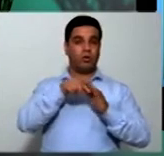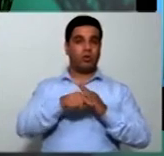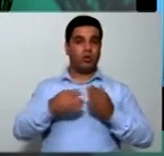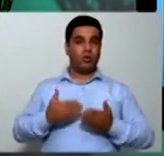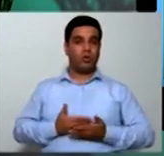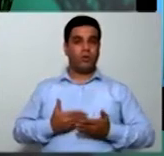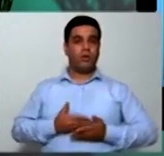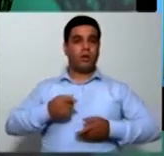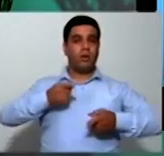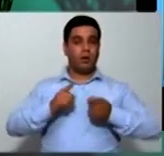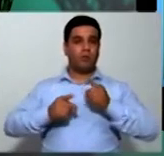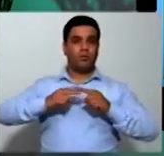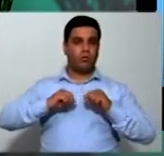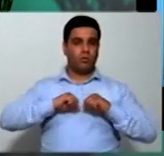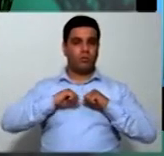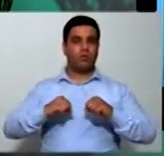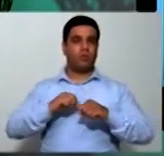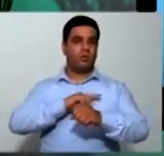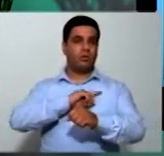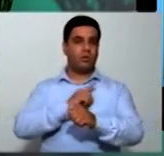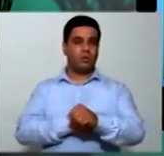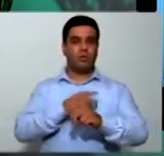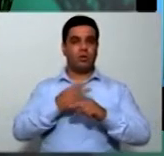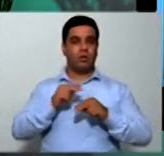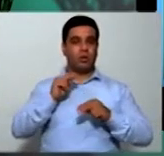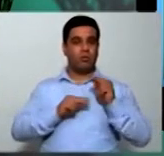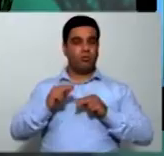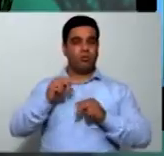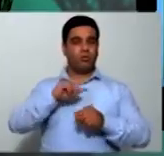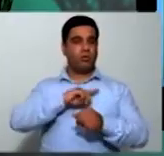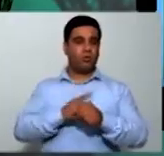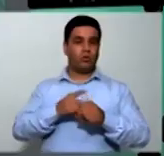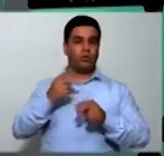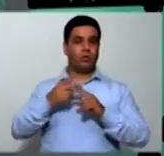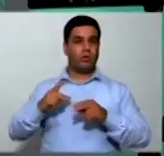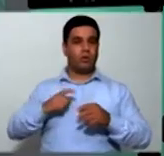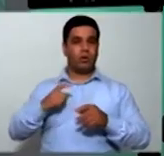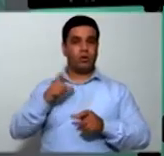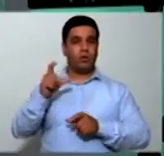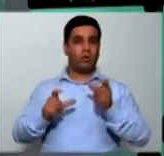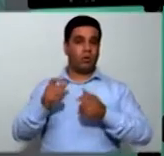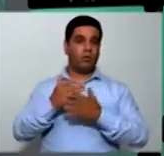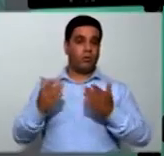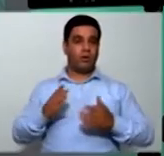borayotgan haqiqiy zabardast, uddaburon, ishbilarmon dehqonlar, dehqon